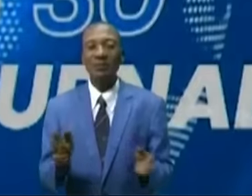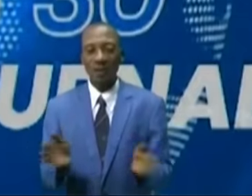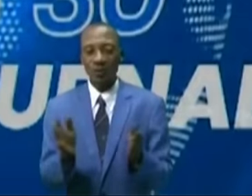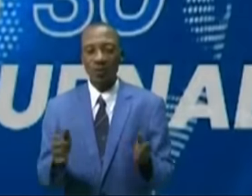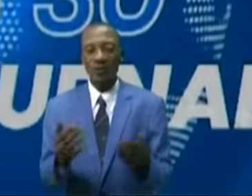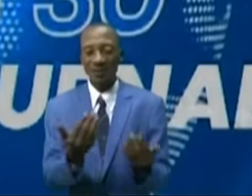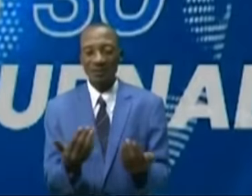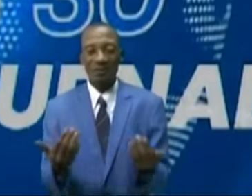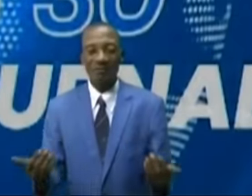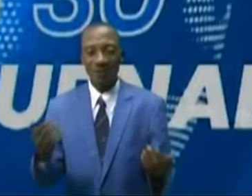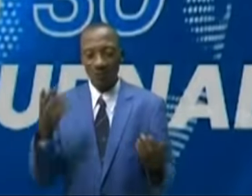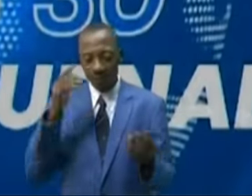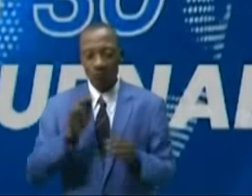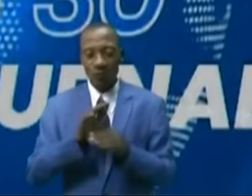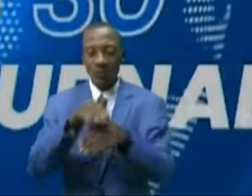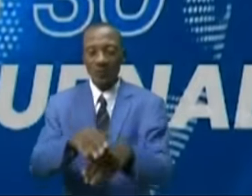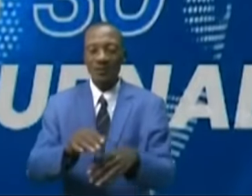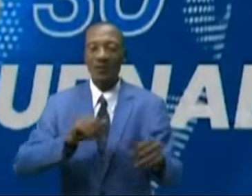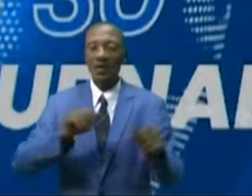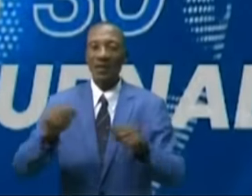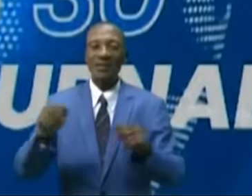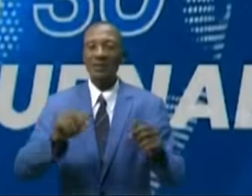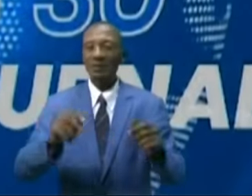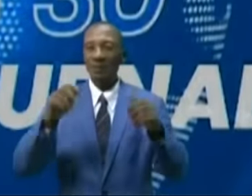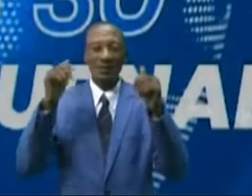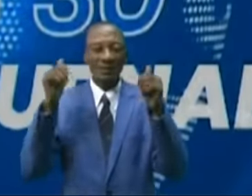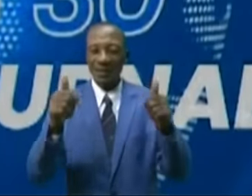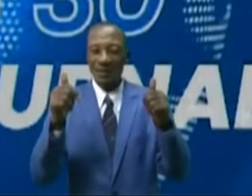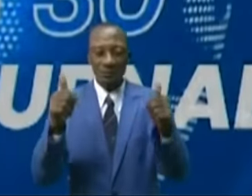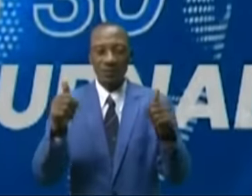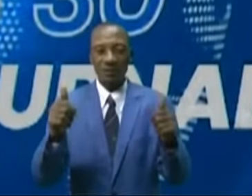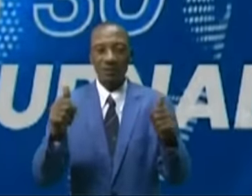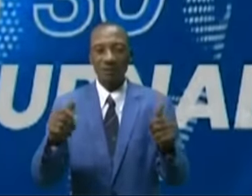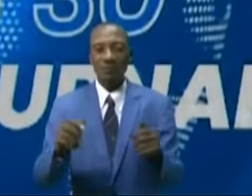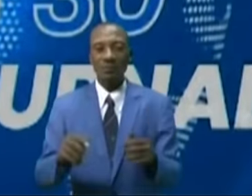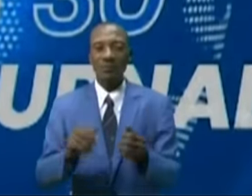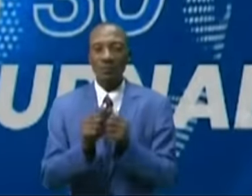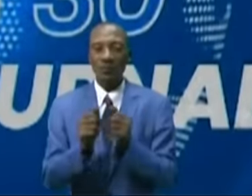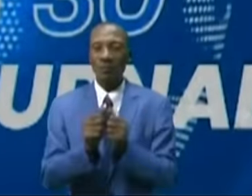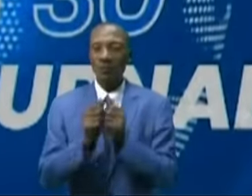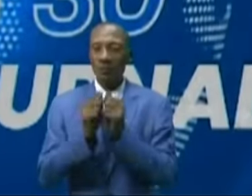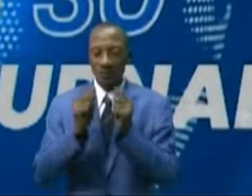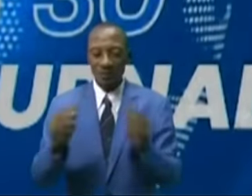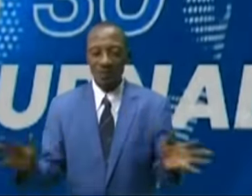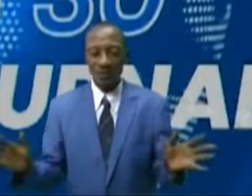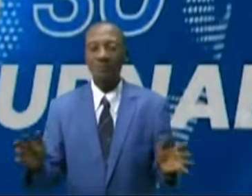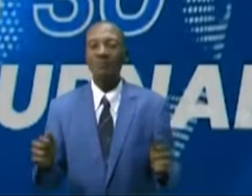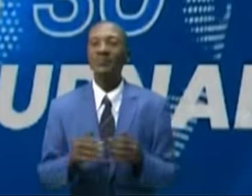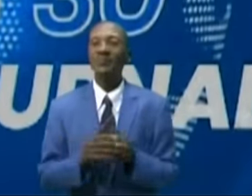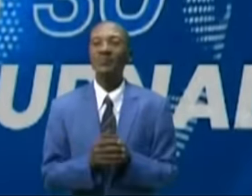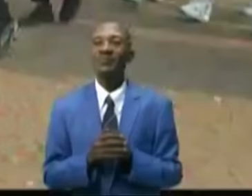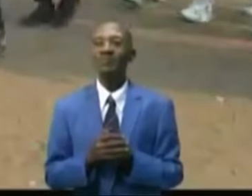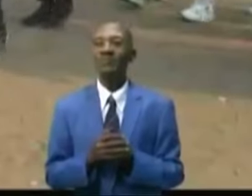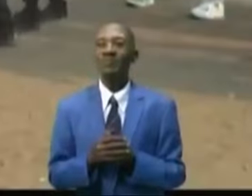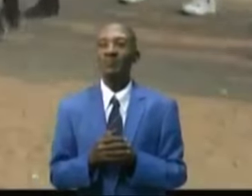le coup d'envoi a été donné pour la dissertation édition 2024, nous dit Anastasie Doumbou.